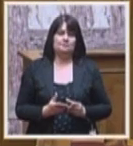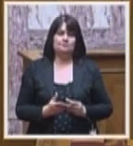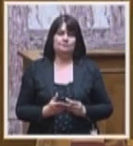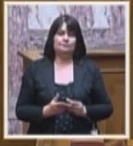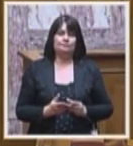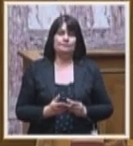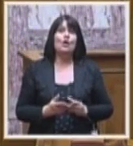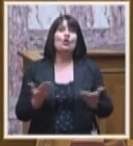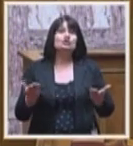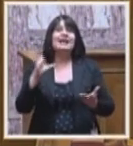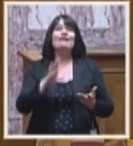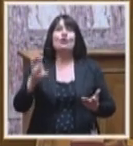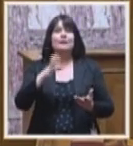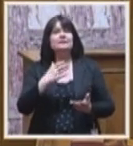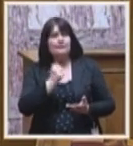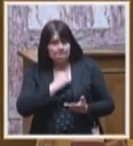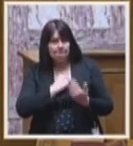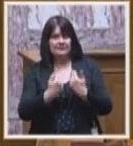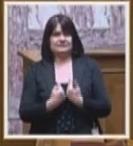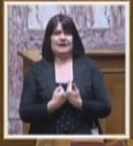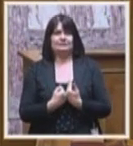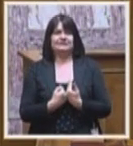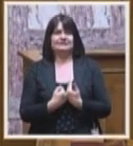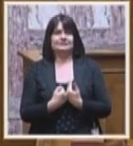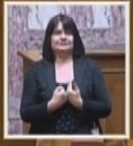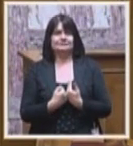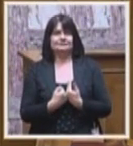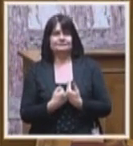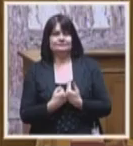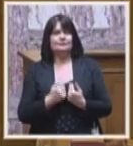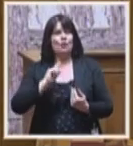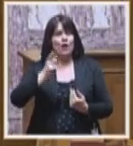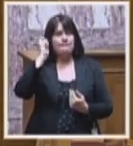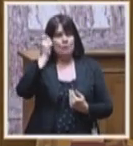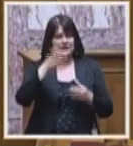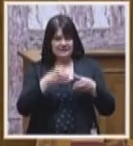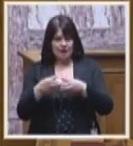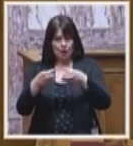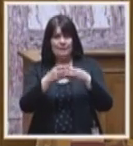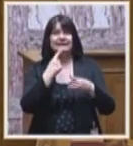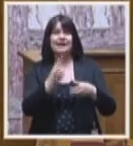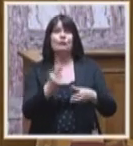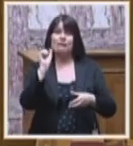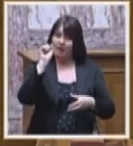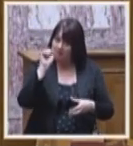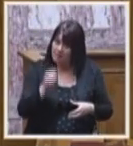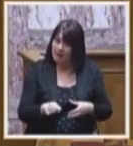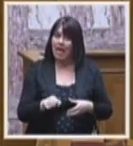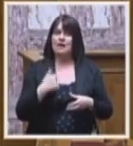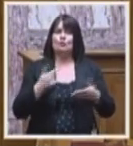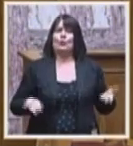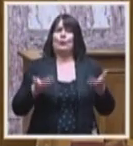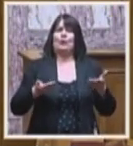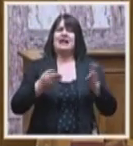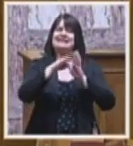Για να πείσουμε τους εταίρους μας να βγούμε όλα τα κόμματα και να πούμε ναι, είναι ένα καλύτερο, ελαφρύτερο